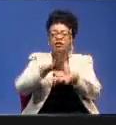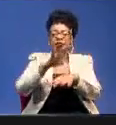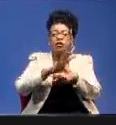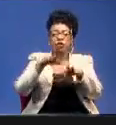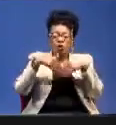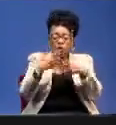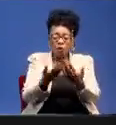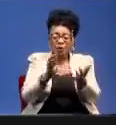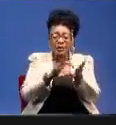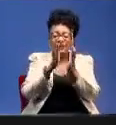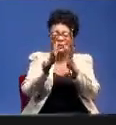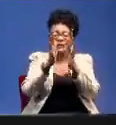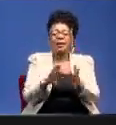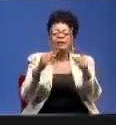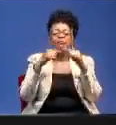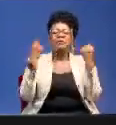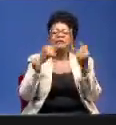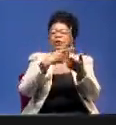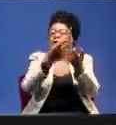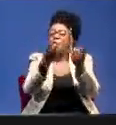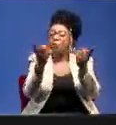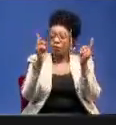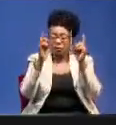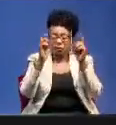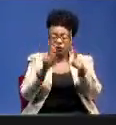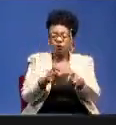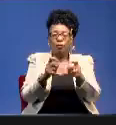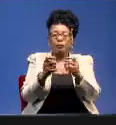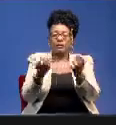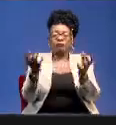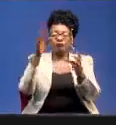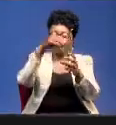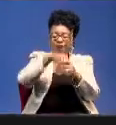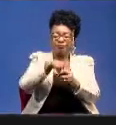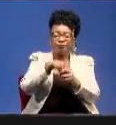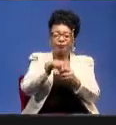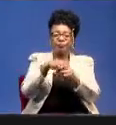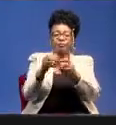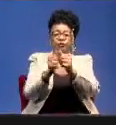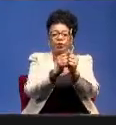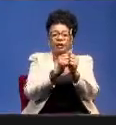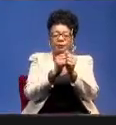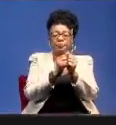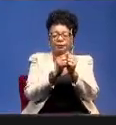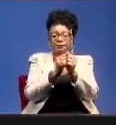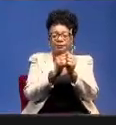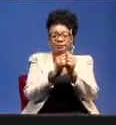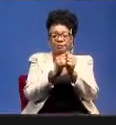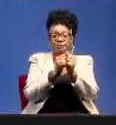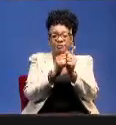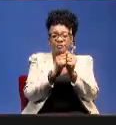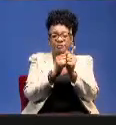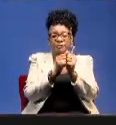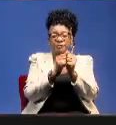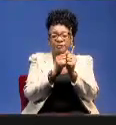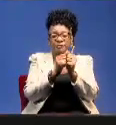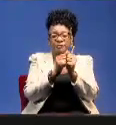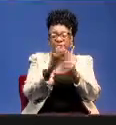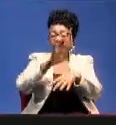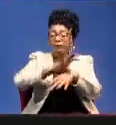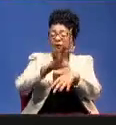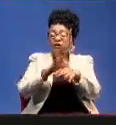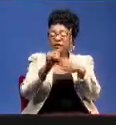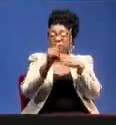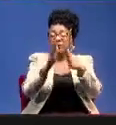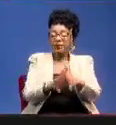Wakristo wote, pastors wote, manabii wote waunganishwe kwa kundi moja. Bwana Yesu asifiwe. Viongozi wa makanisa